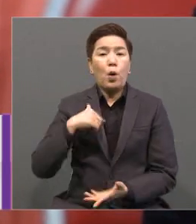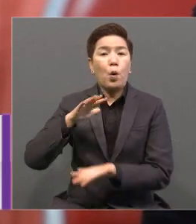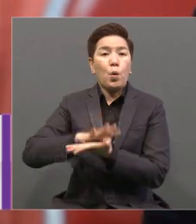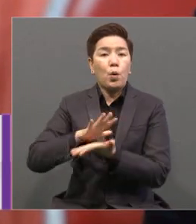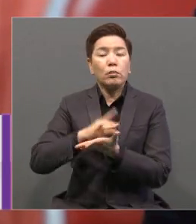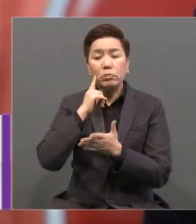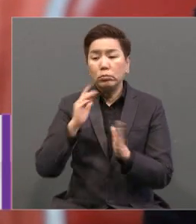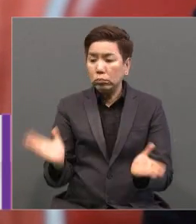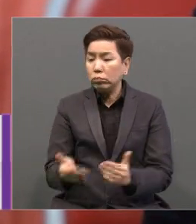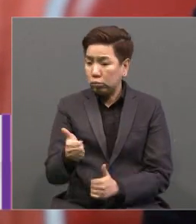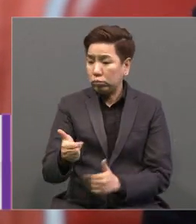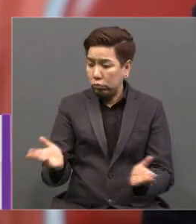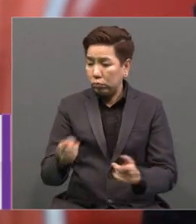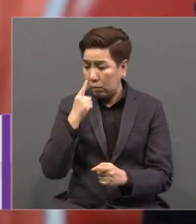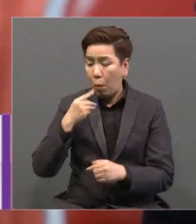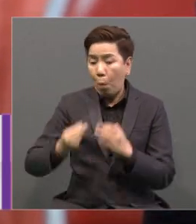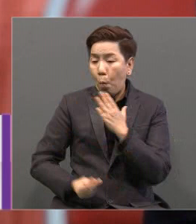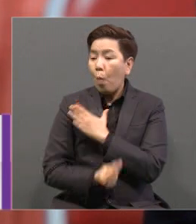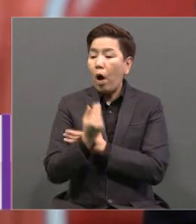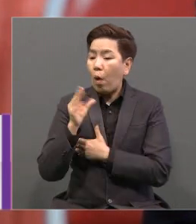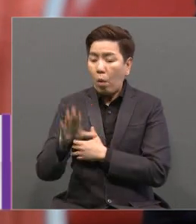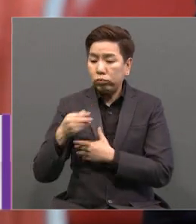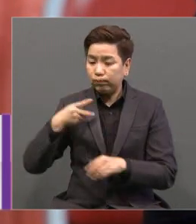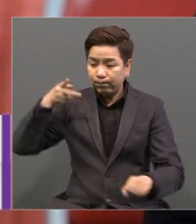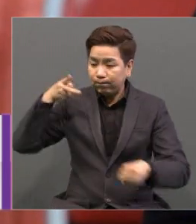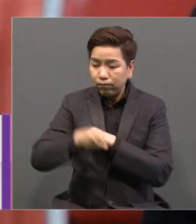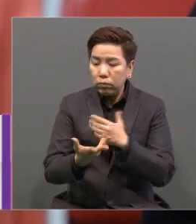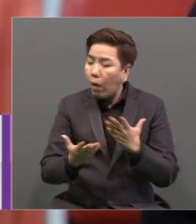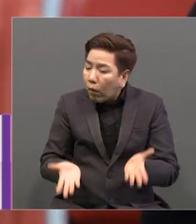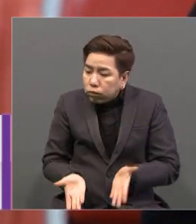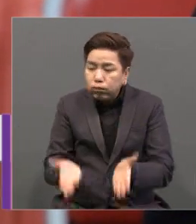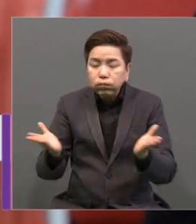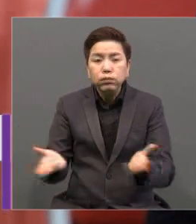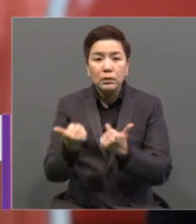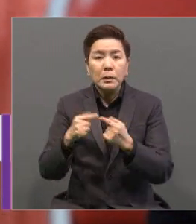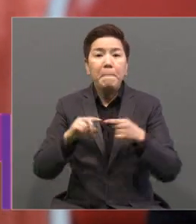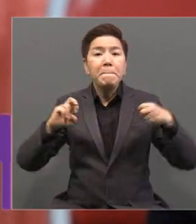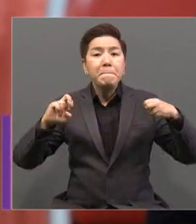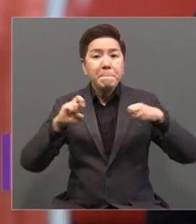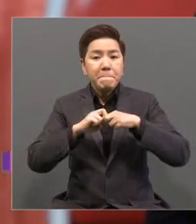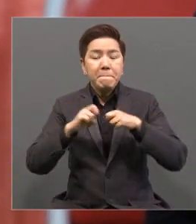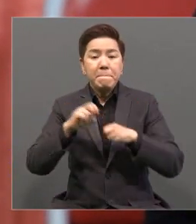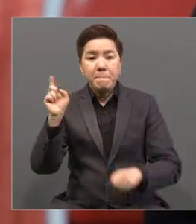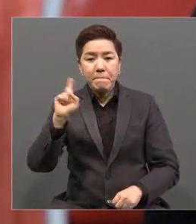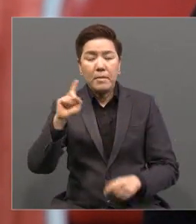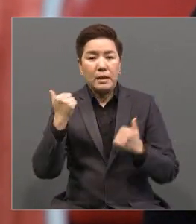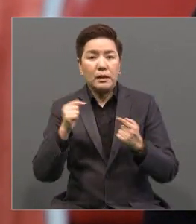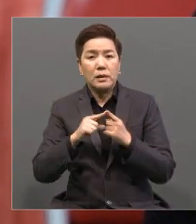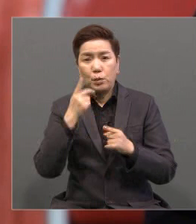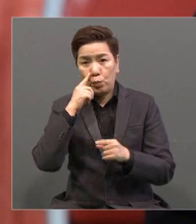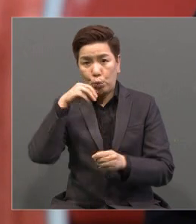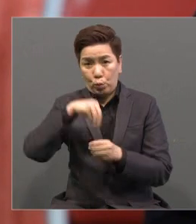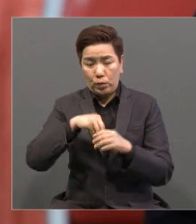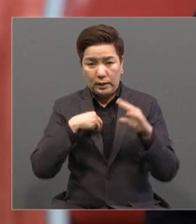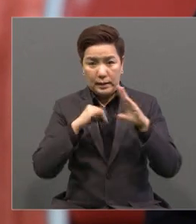ก็สนับสนุนแล้วก็ไม่เคยปิดกั้นในเรื่องนี้แต่ปัญหาที่มันเกิดขึ้นก็คือในเราอยู่ใน